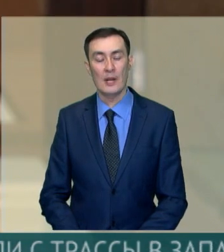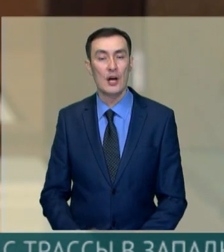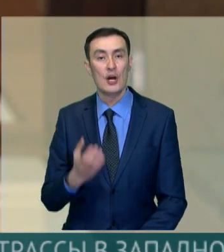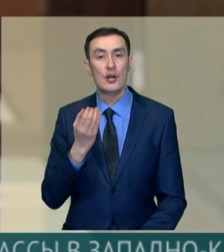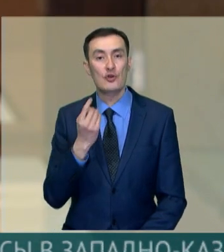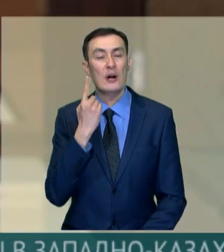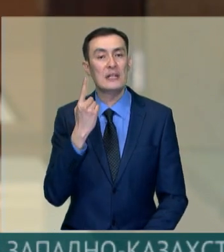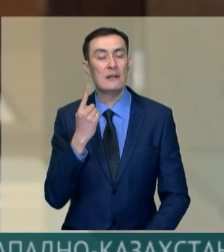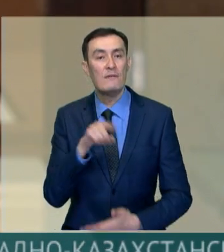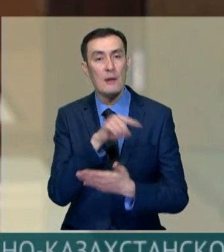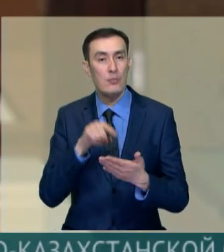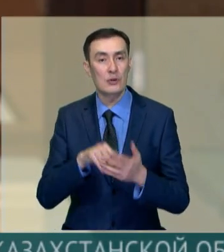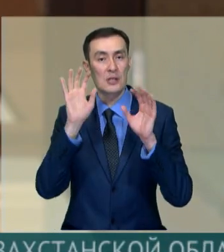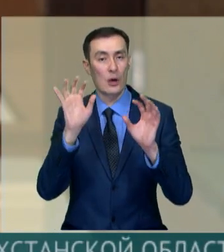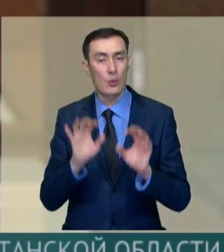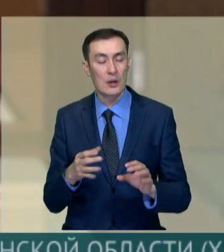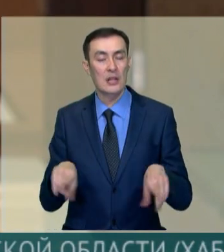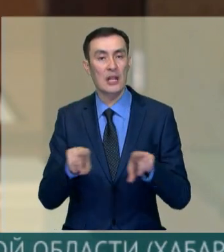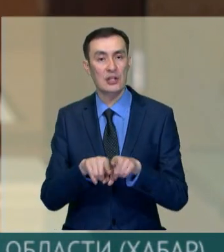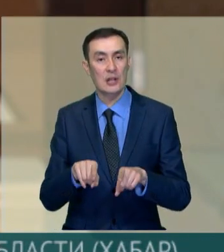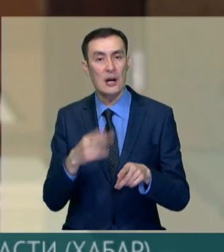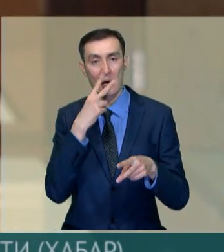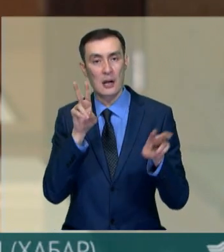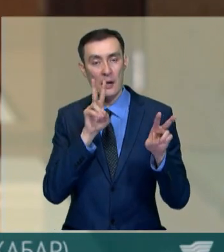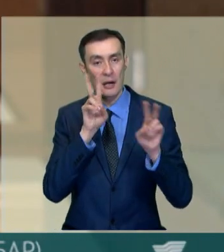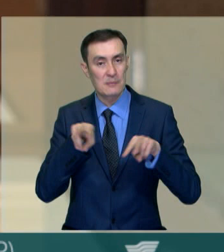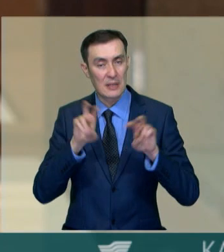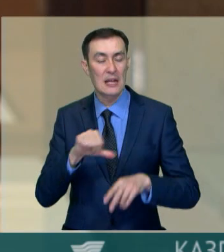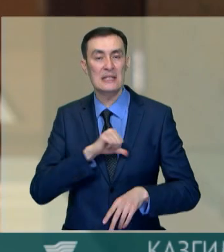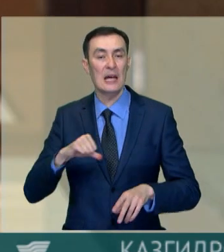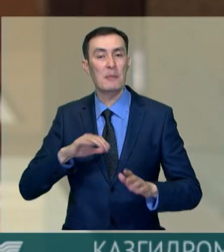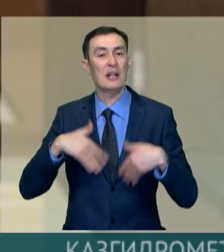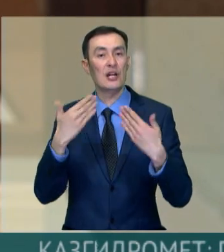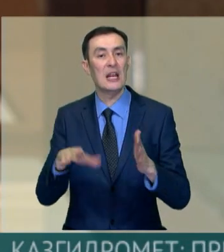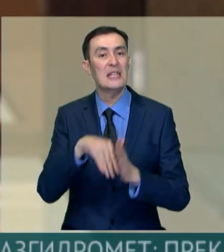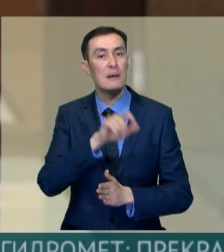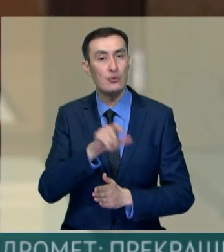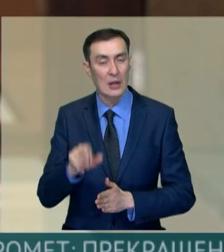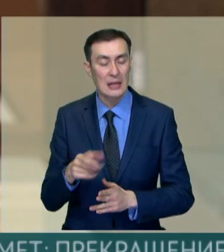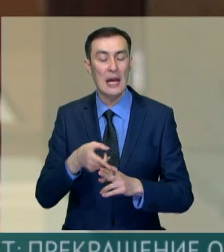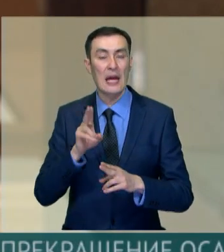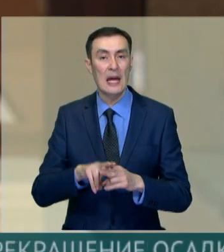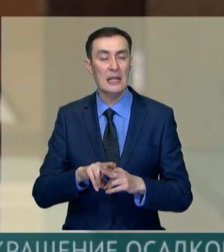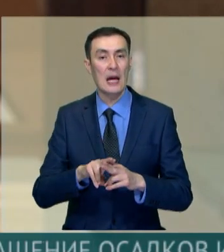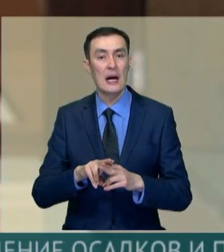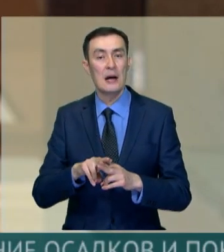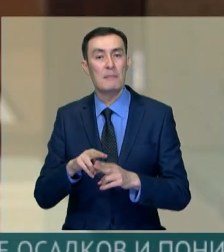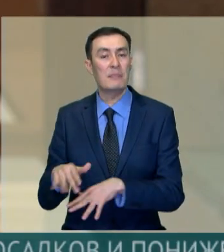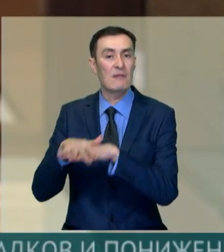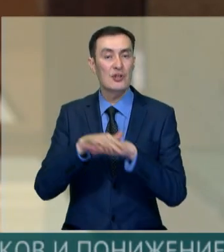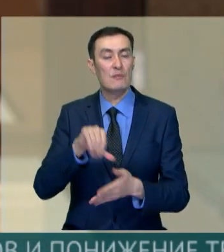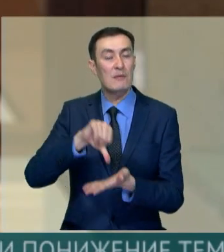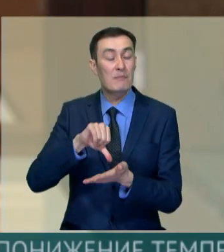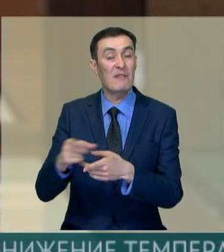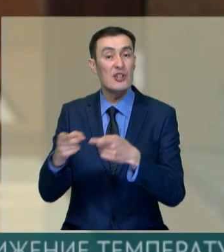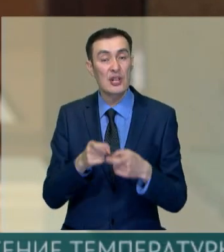Еще один законопроект, который сегодня не только рассмотрели, но и сами инициировали депутаты, предполагает привлечение к